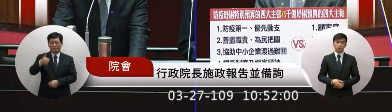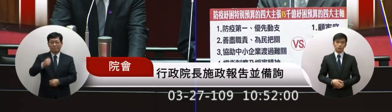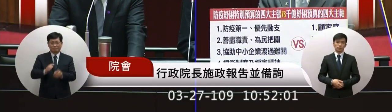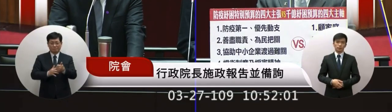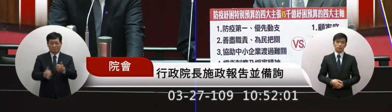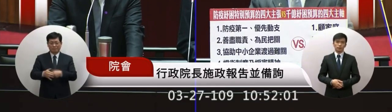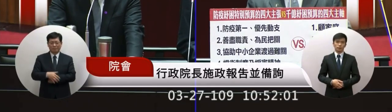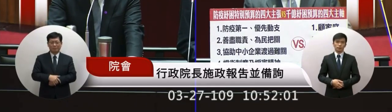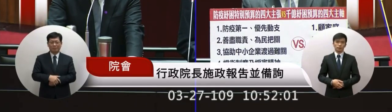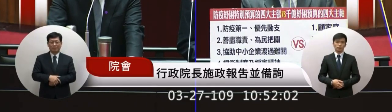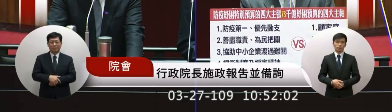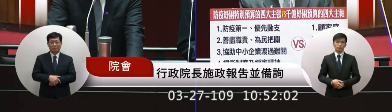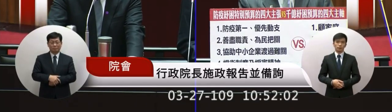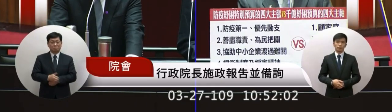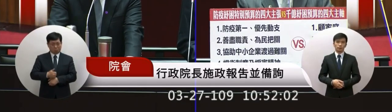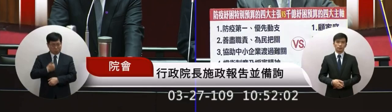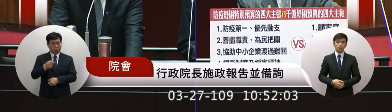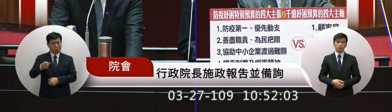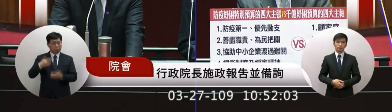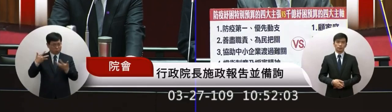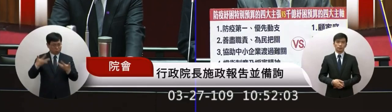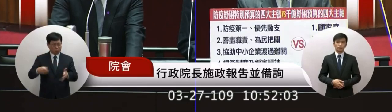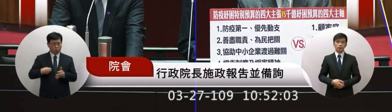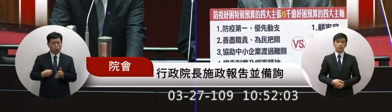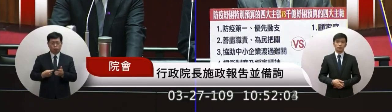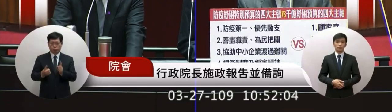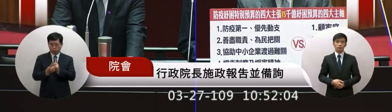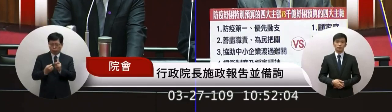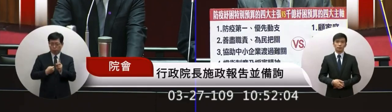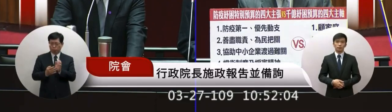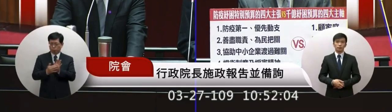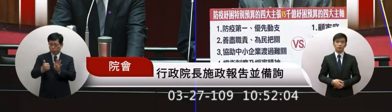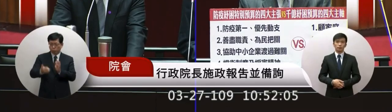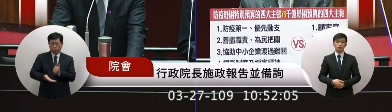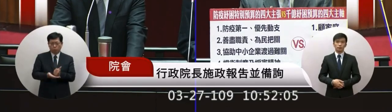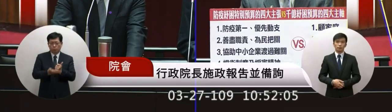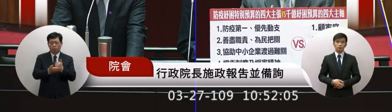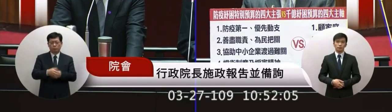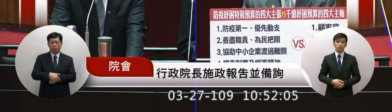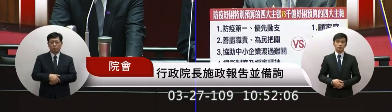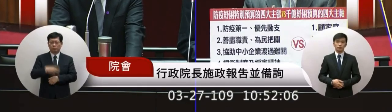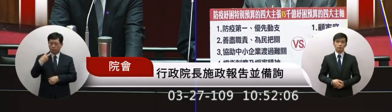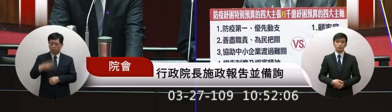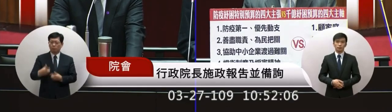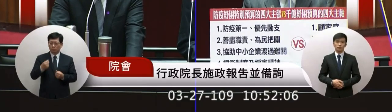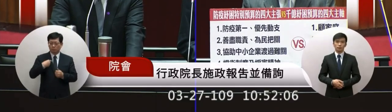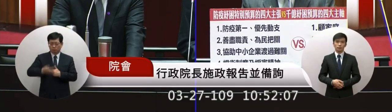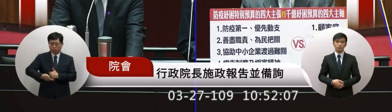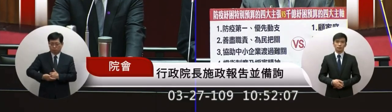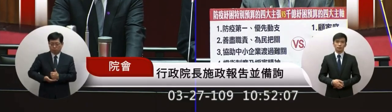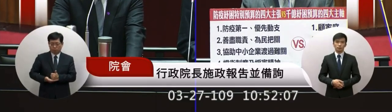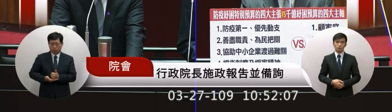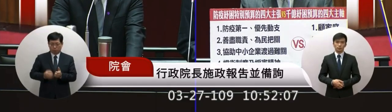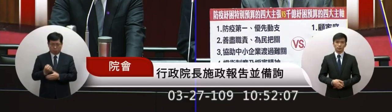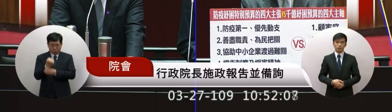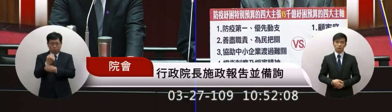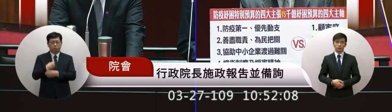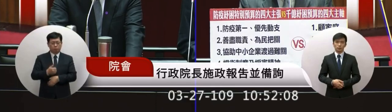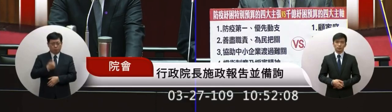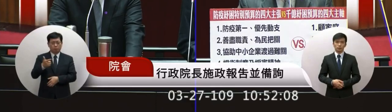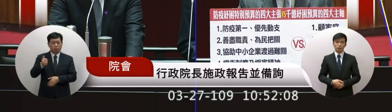谢翁委员很多的肯定跟鼓励，也表示支持，这一点非常感